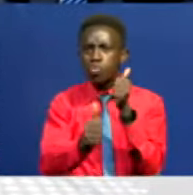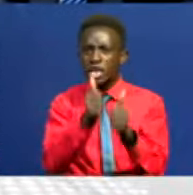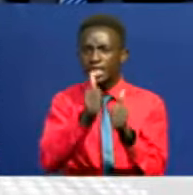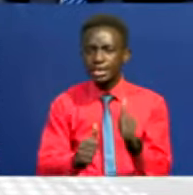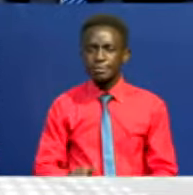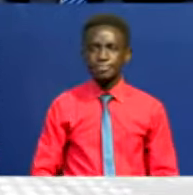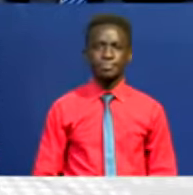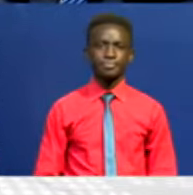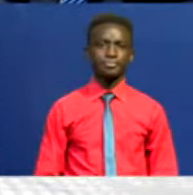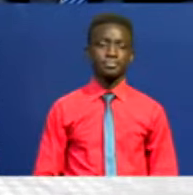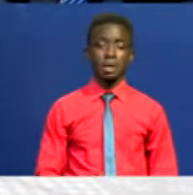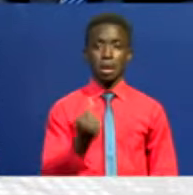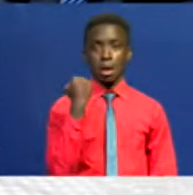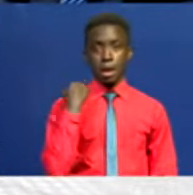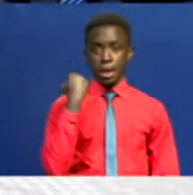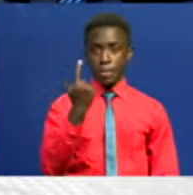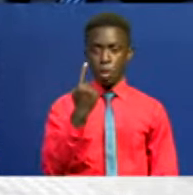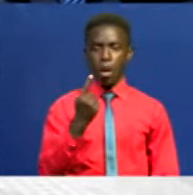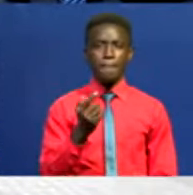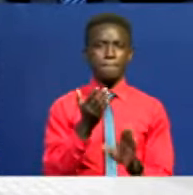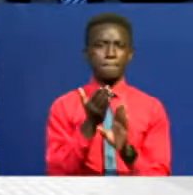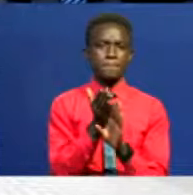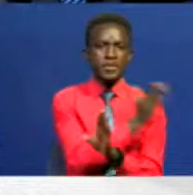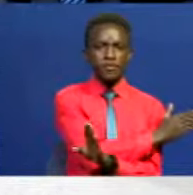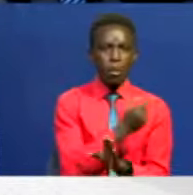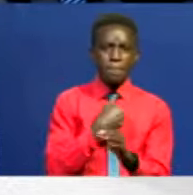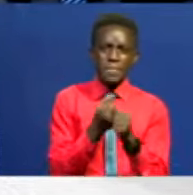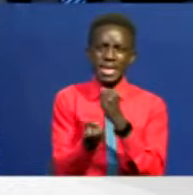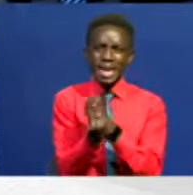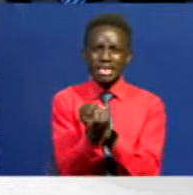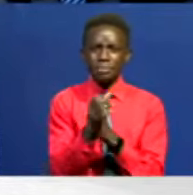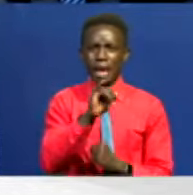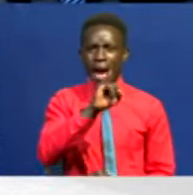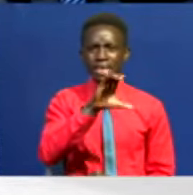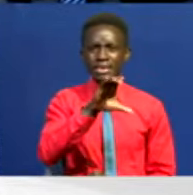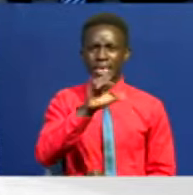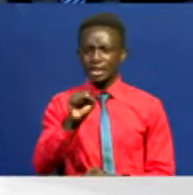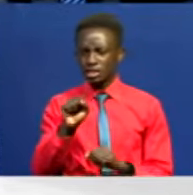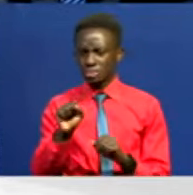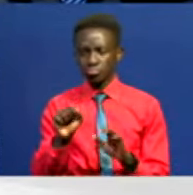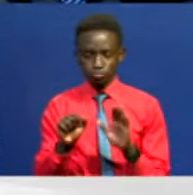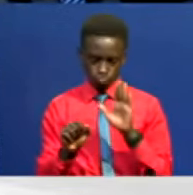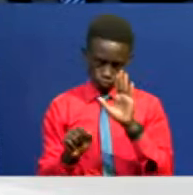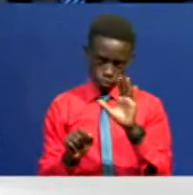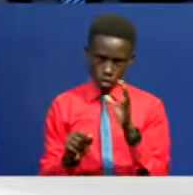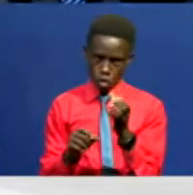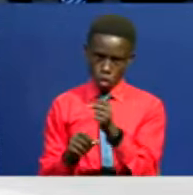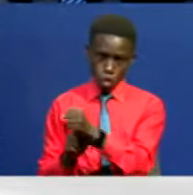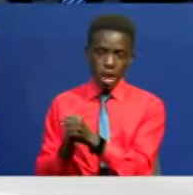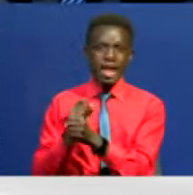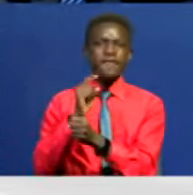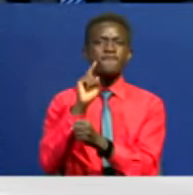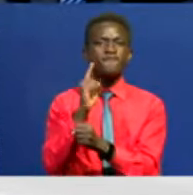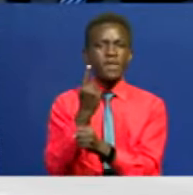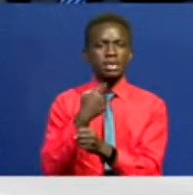maybe sijaweza kuelezea kuhusu ICS, ningependa kwanza kuchukua fursa